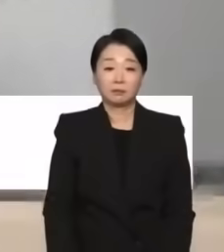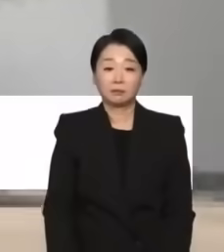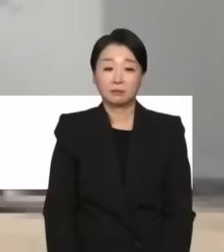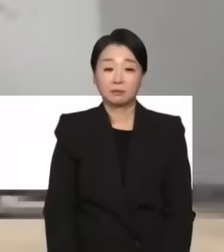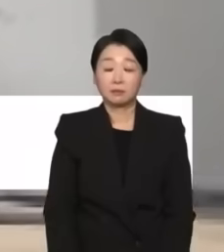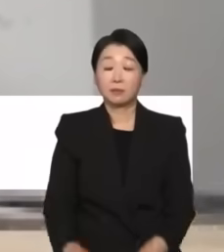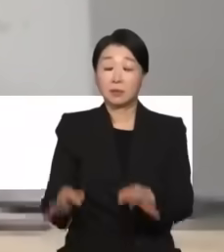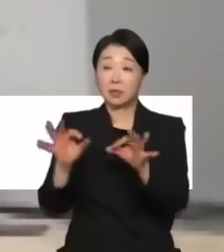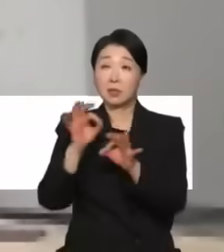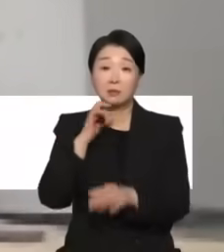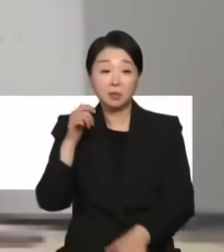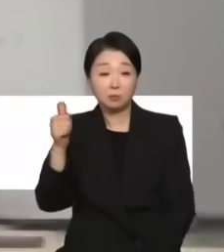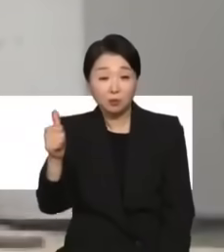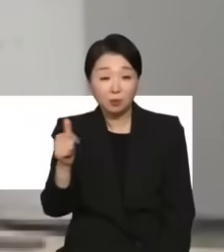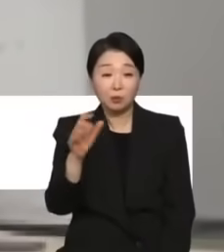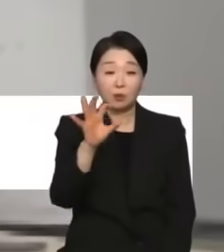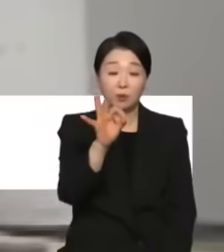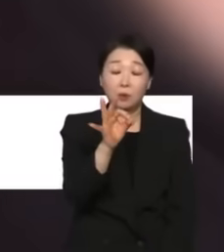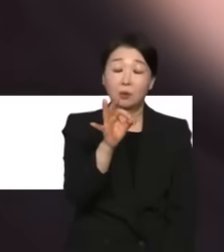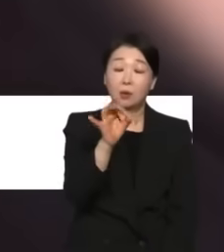신부와 아네스